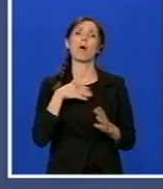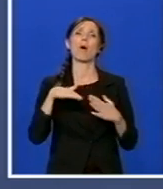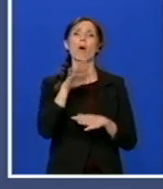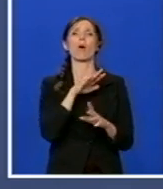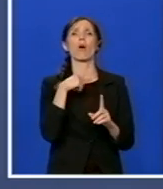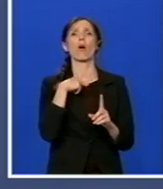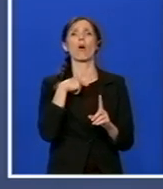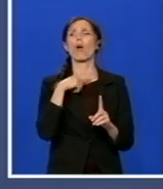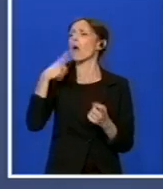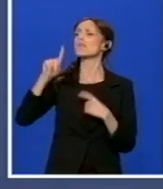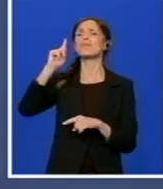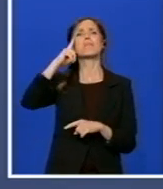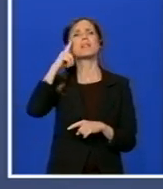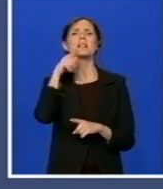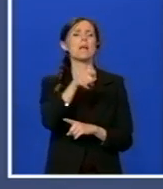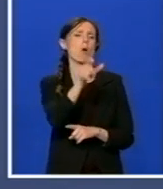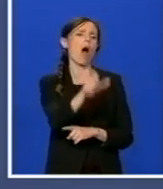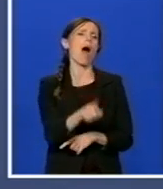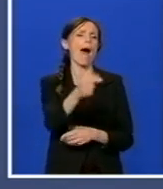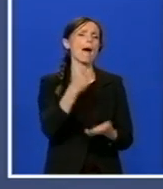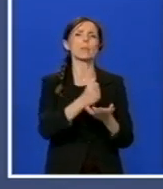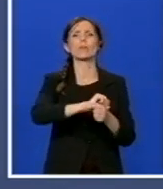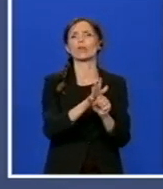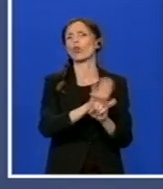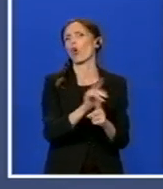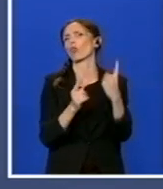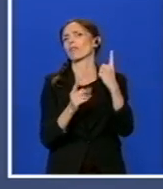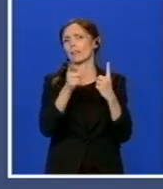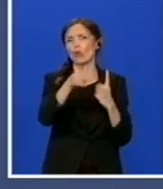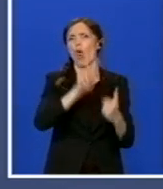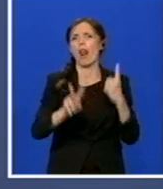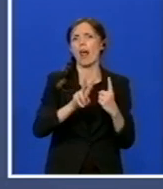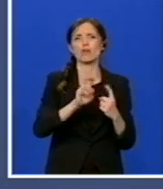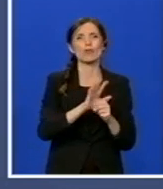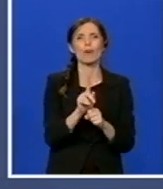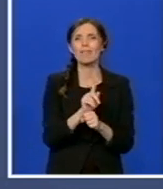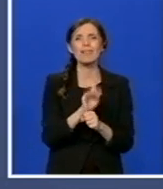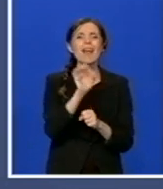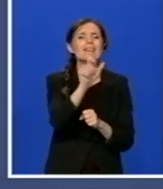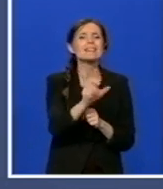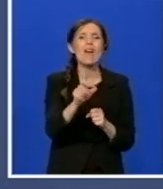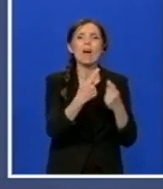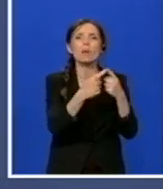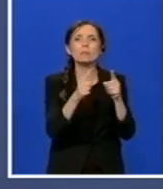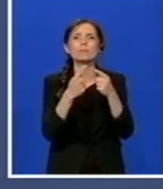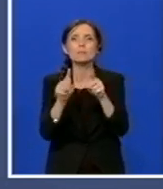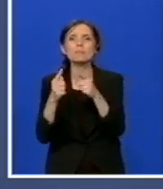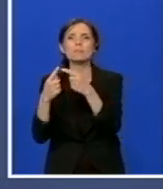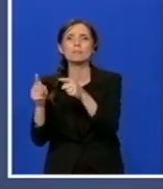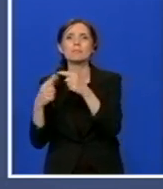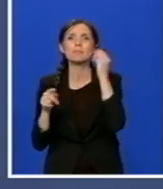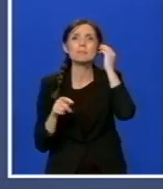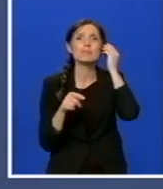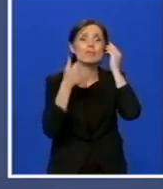COVID-19 pozitivan pacijent. Ne. Svaki pacijent je individua za sebe sa svojim